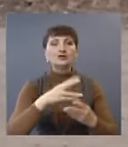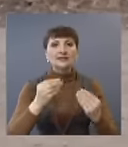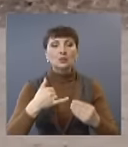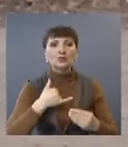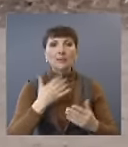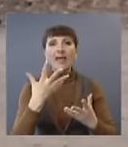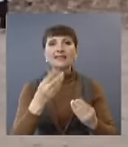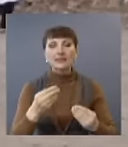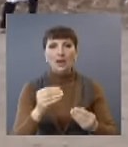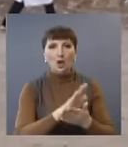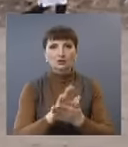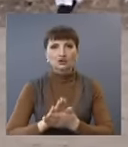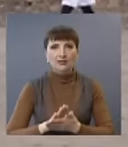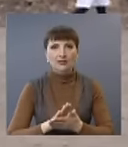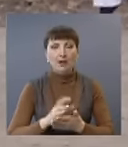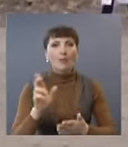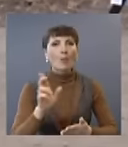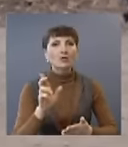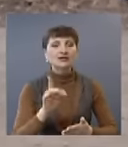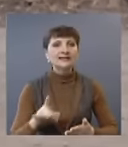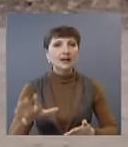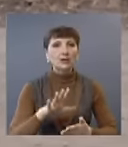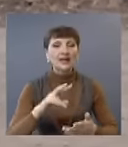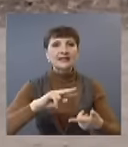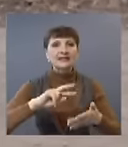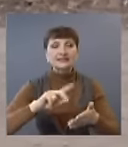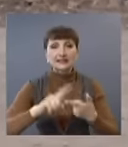день у нас составляет 5 дней по Бостандыкскому району, согласно утвержденному графику.